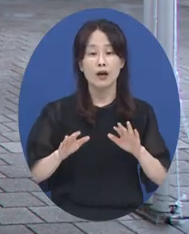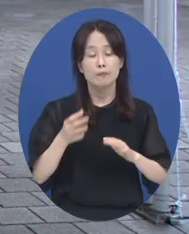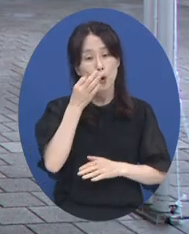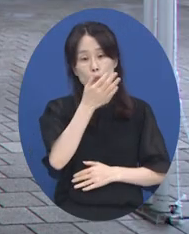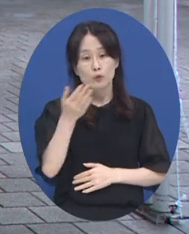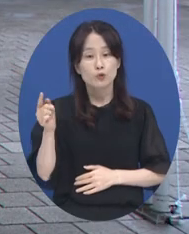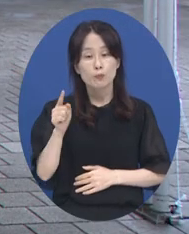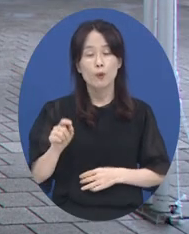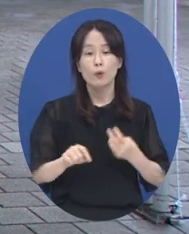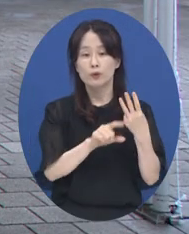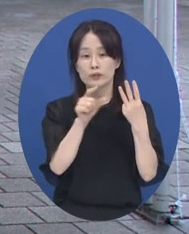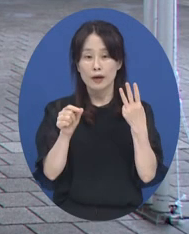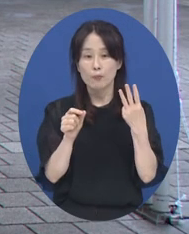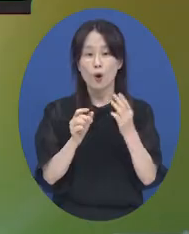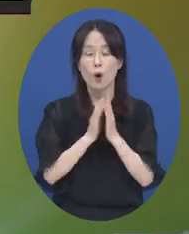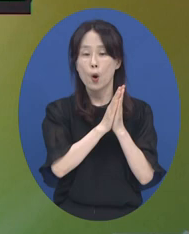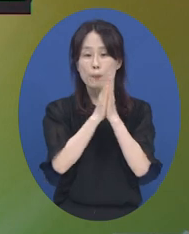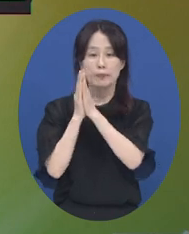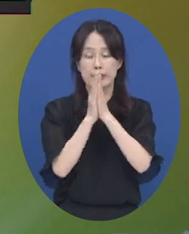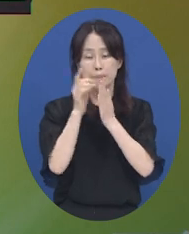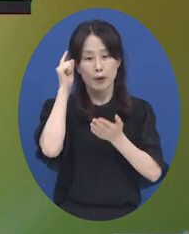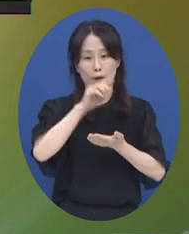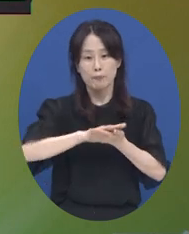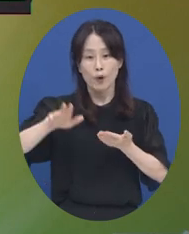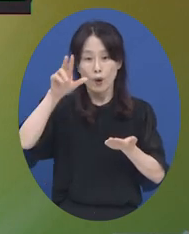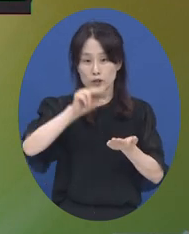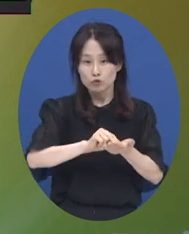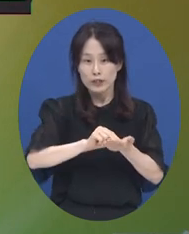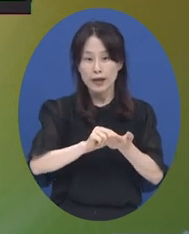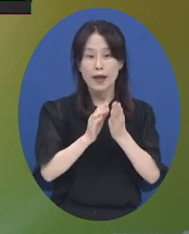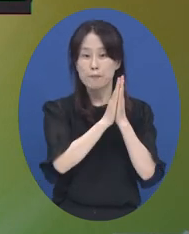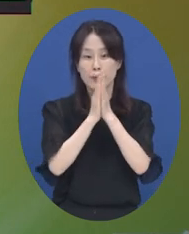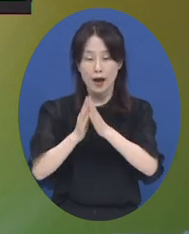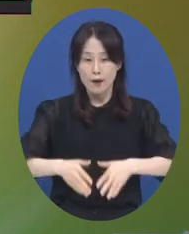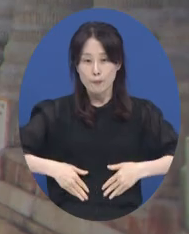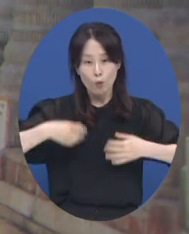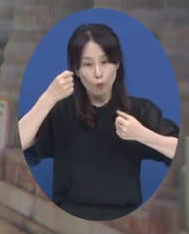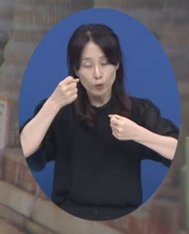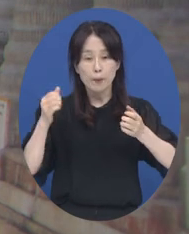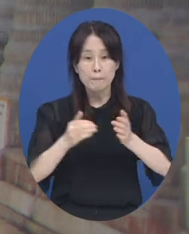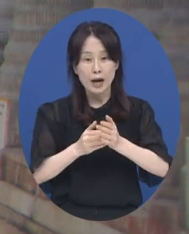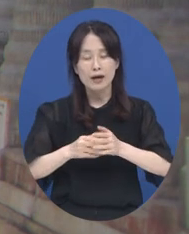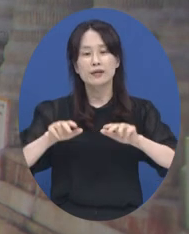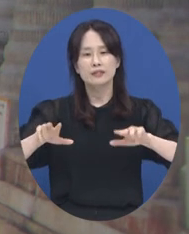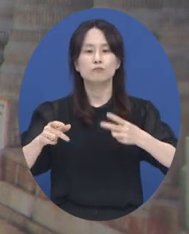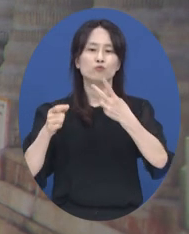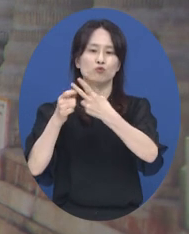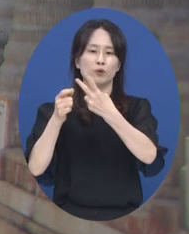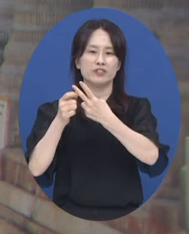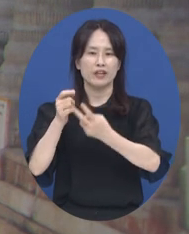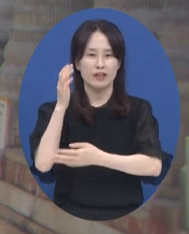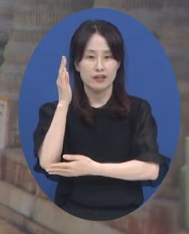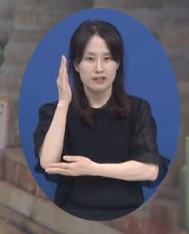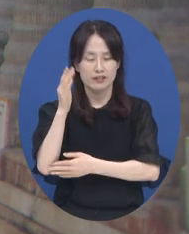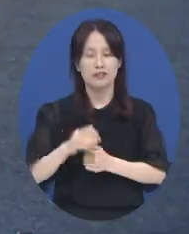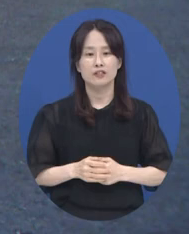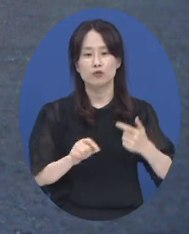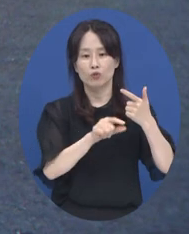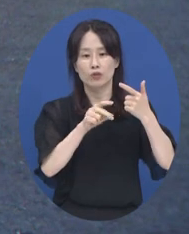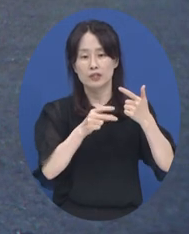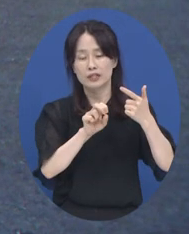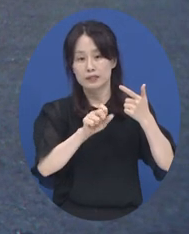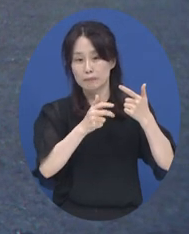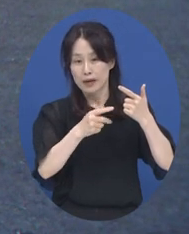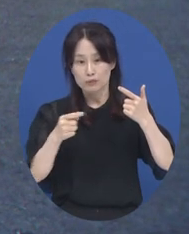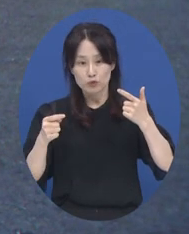이번 전시회는 지난 3월 미얀마의 평화를 주제로 한 미얀마의 봄 공연에 이은 두 번째 이야기로